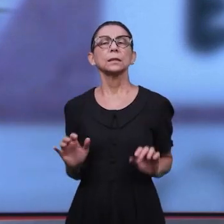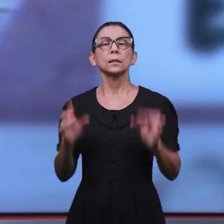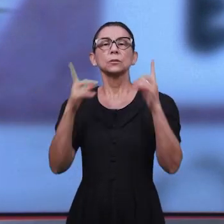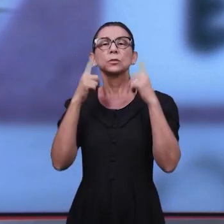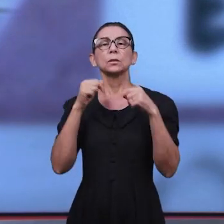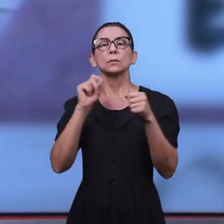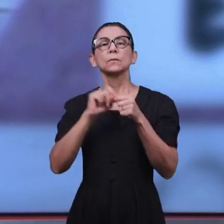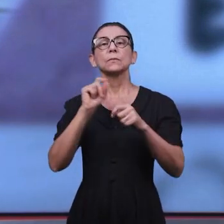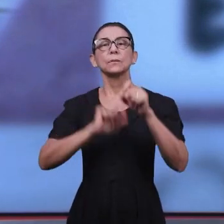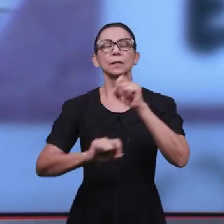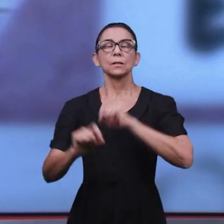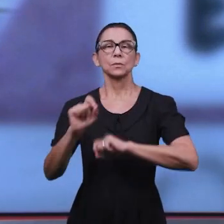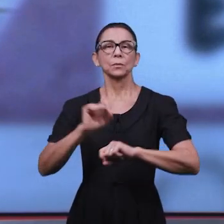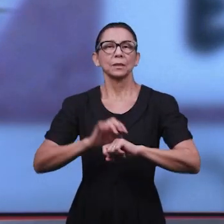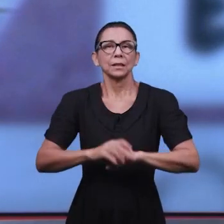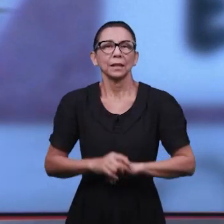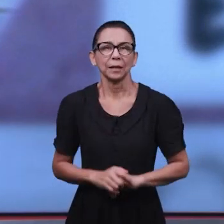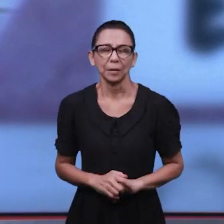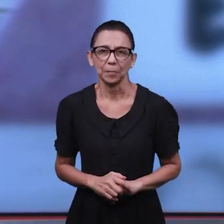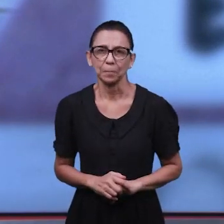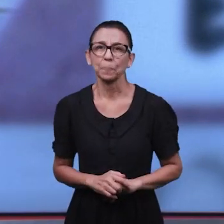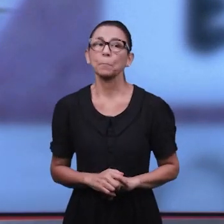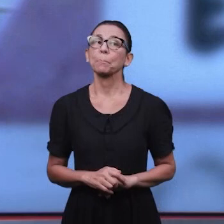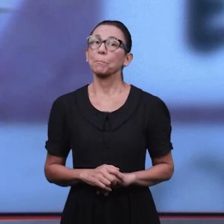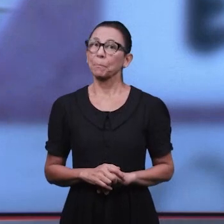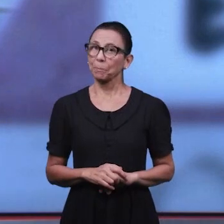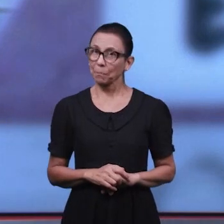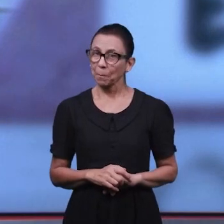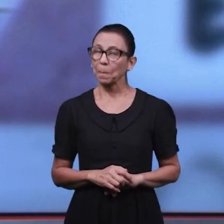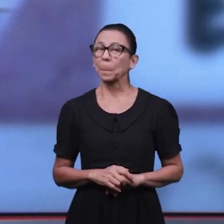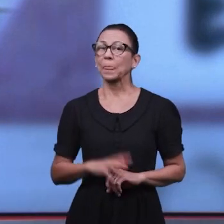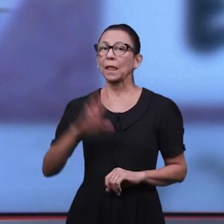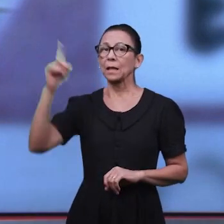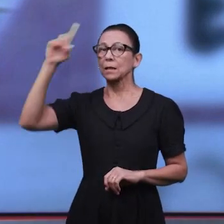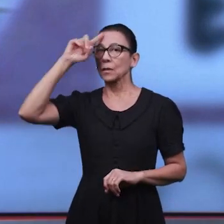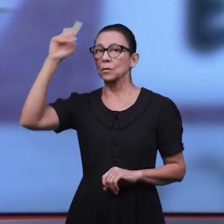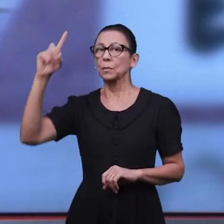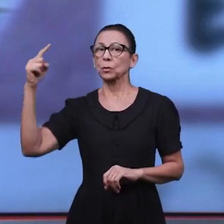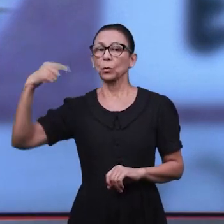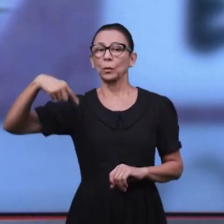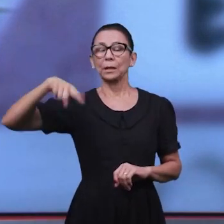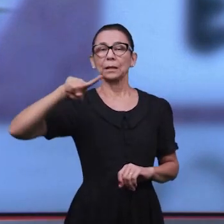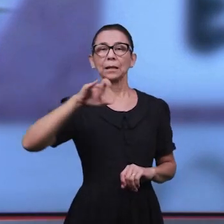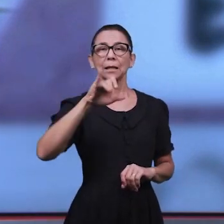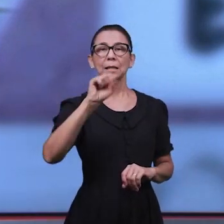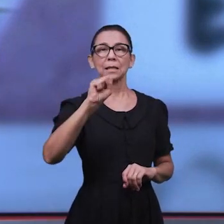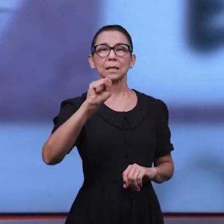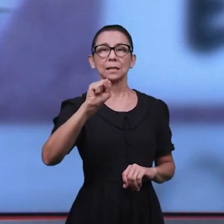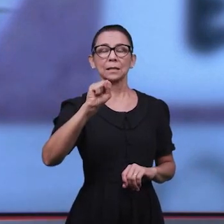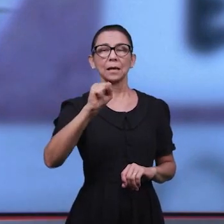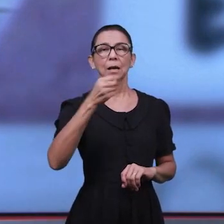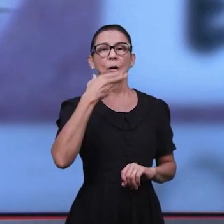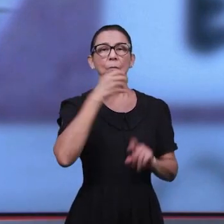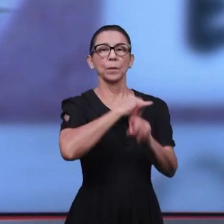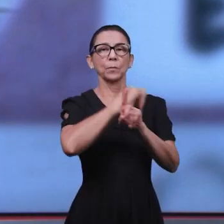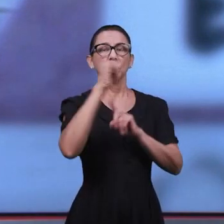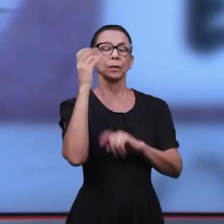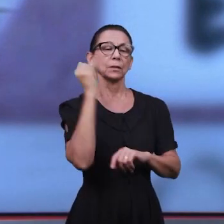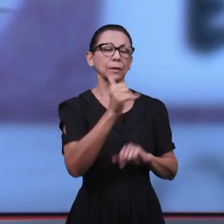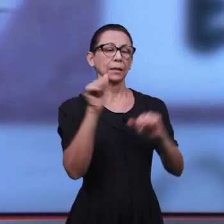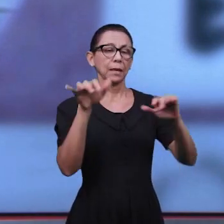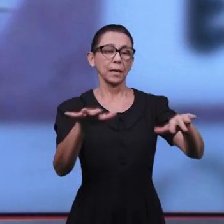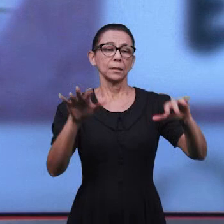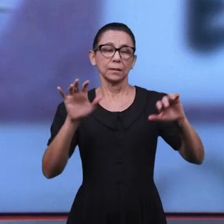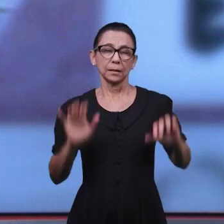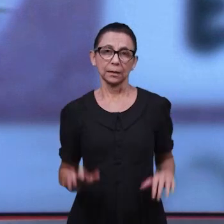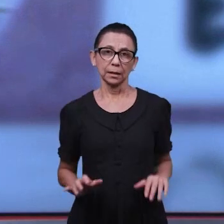d'Ézéchias? Il avait déjà envoyé le prophète Ésaïe, comme nous savons, avec l'ordonnance suivante. Mets